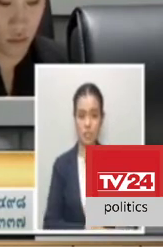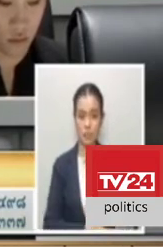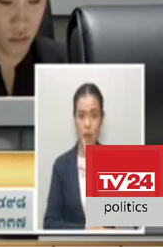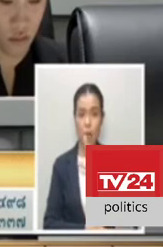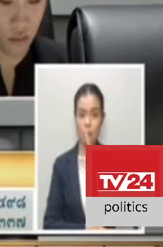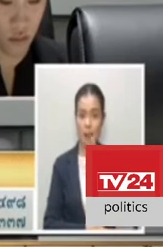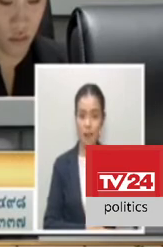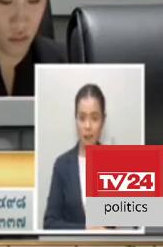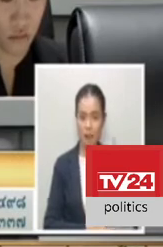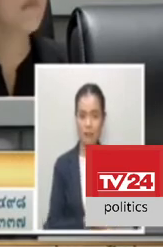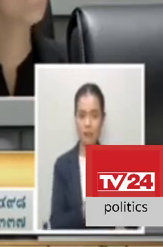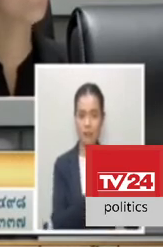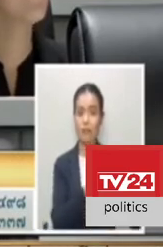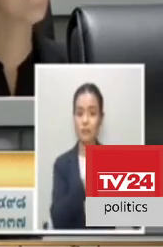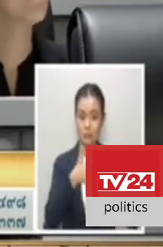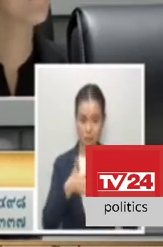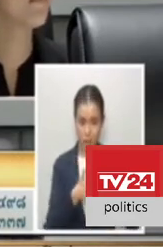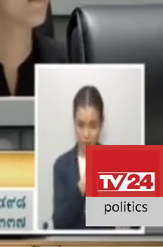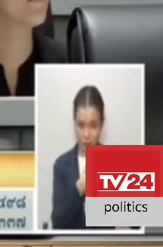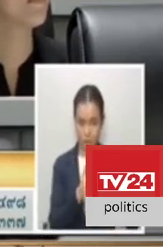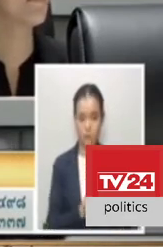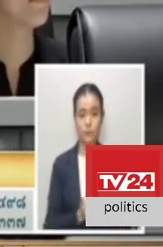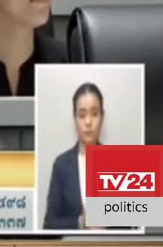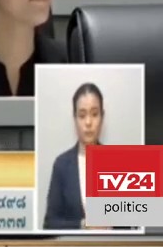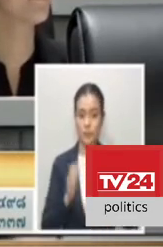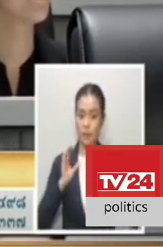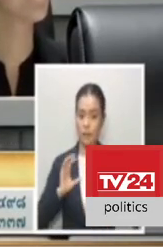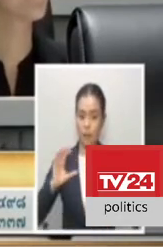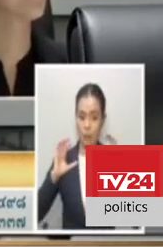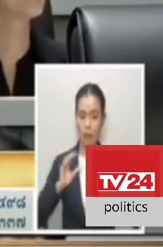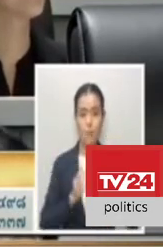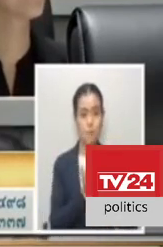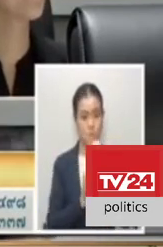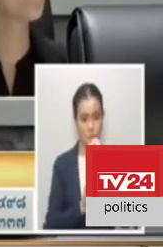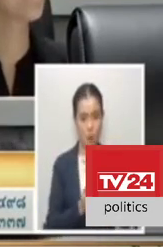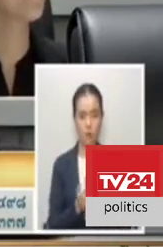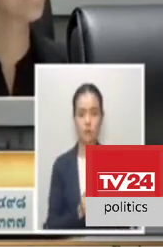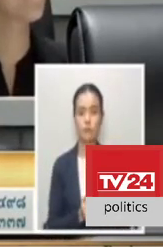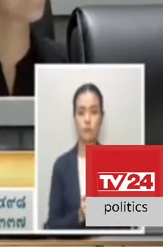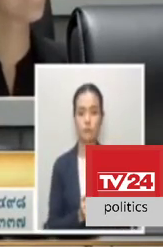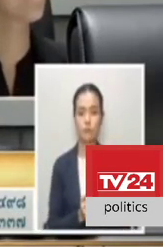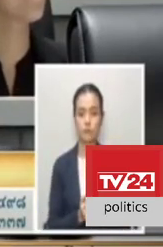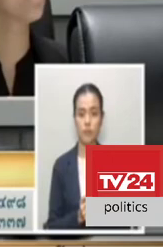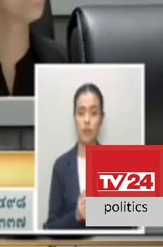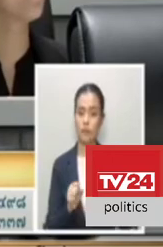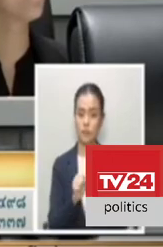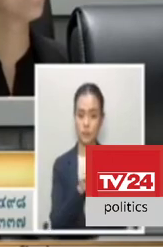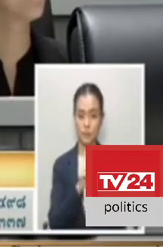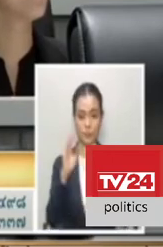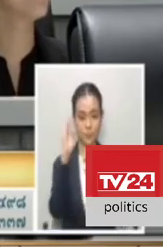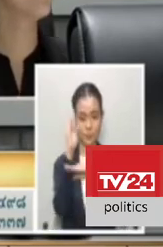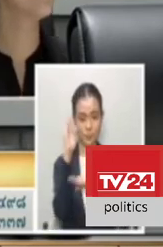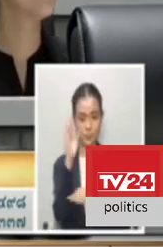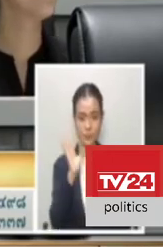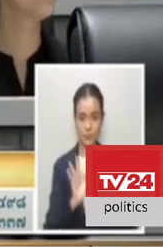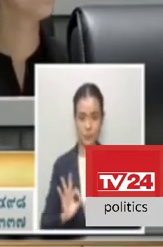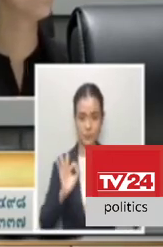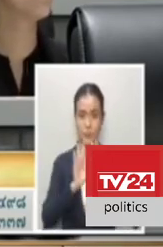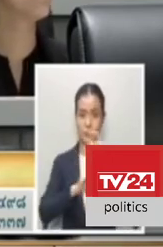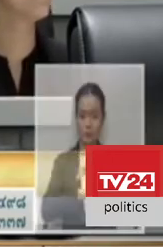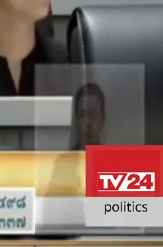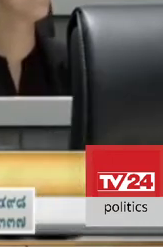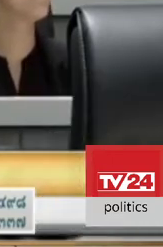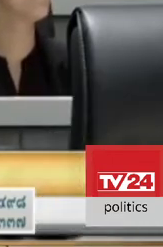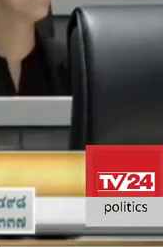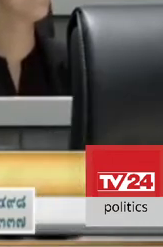านเหรียญสหรัฐทั้งนี้ค่ะรัฐบาลได้เคยประกาศว่า1ในผลการดำเนินงานที่สำคัญในช่วงการเป็นประธานอาเซียนของ